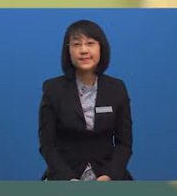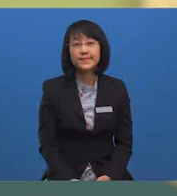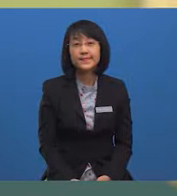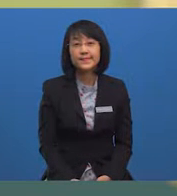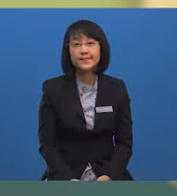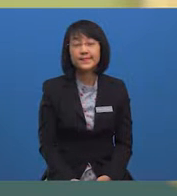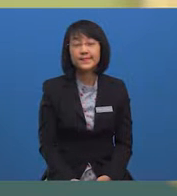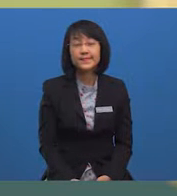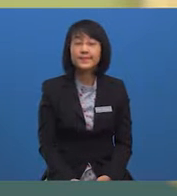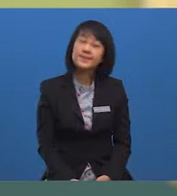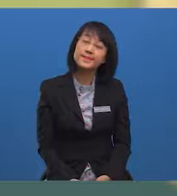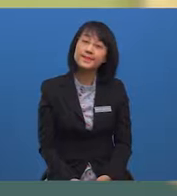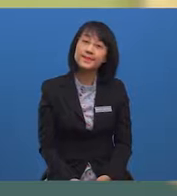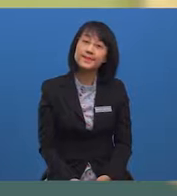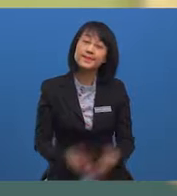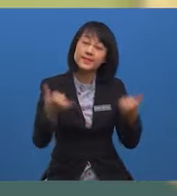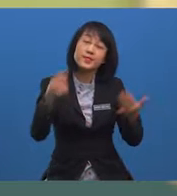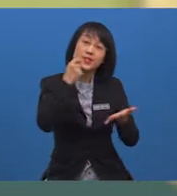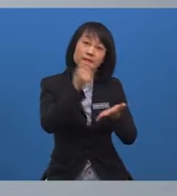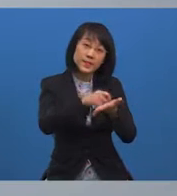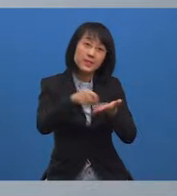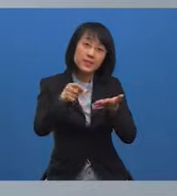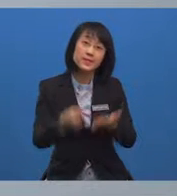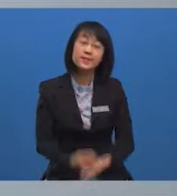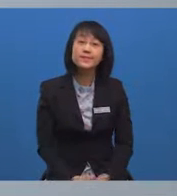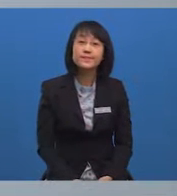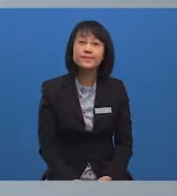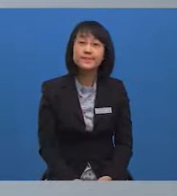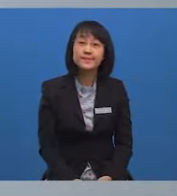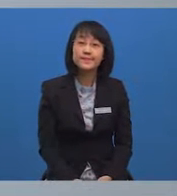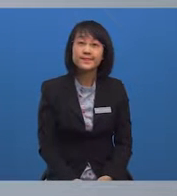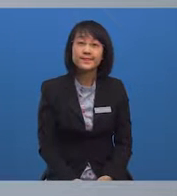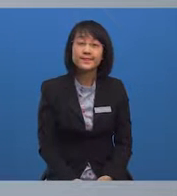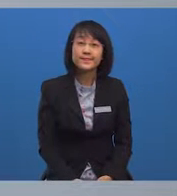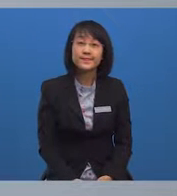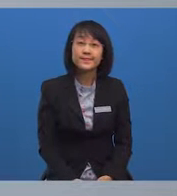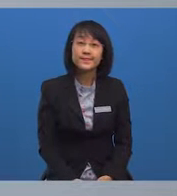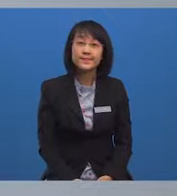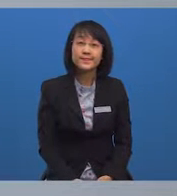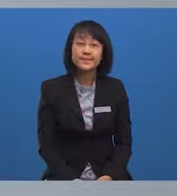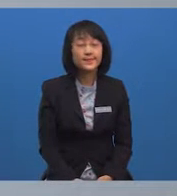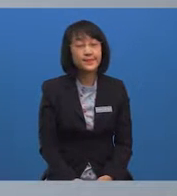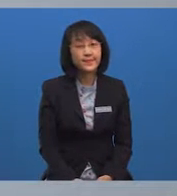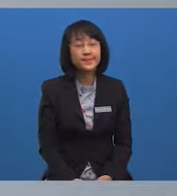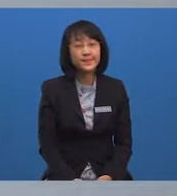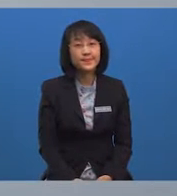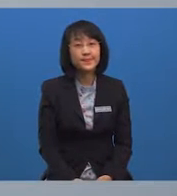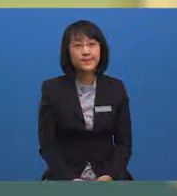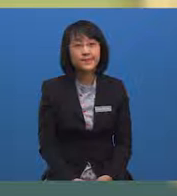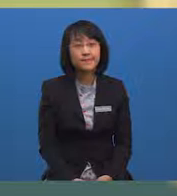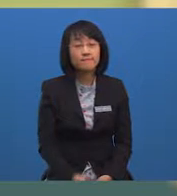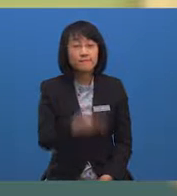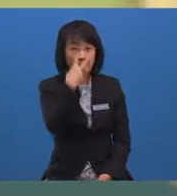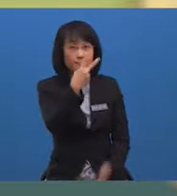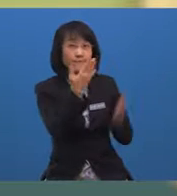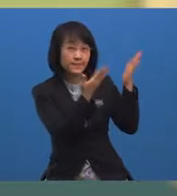buat dengan objek pensel. Ini pensel, cikgu dekatkan dengan magnet. Di tengok